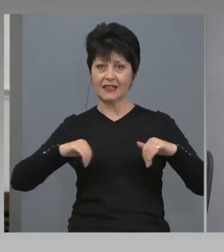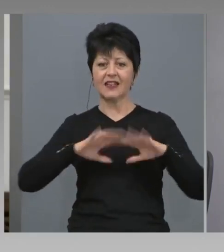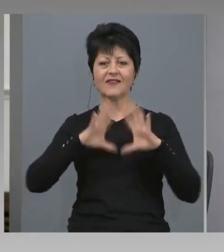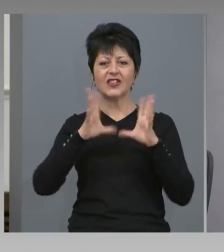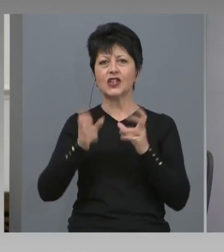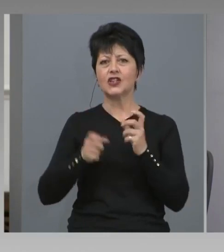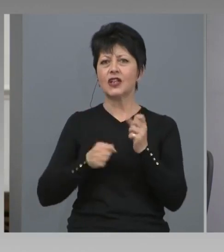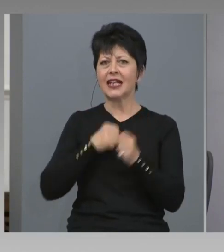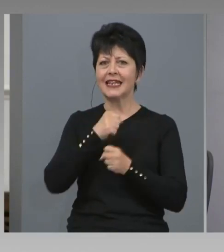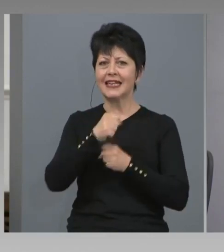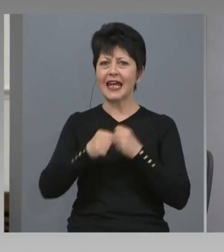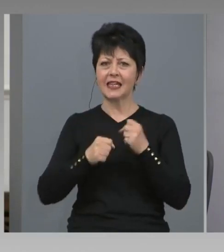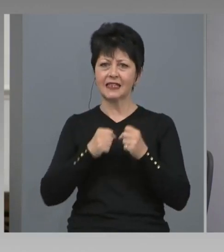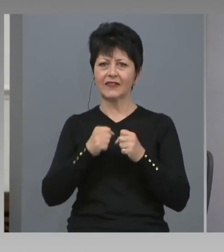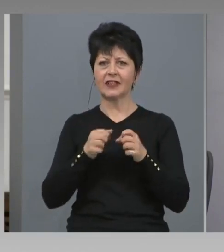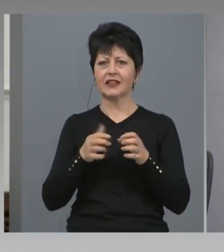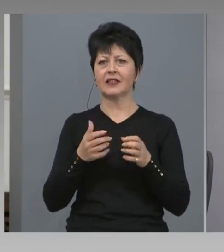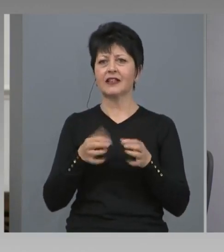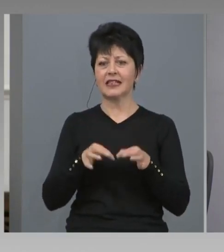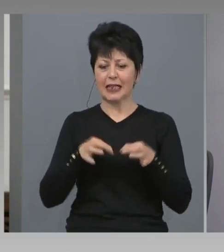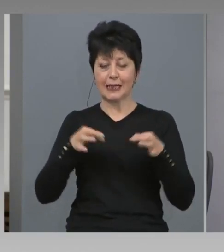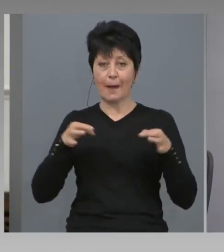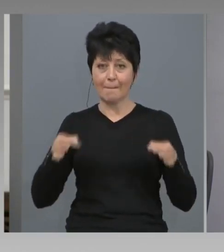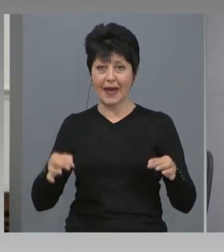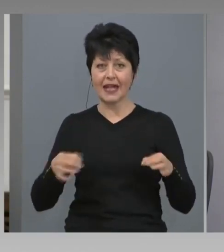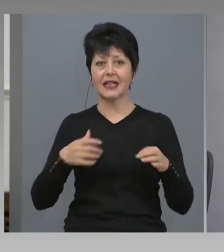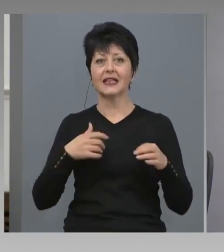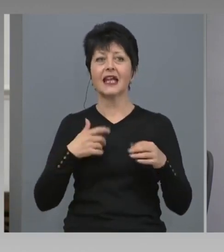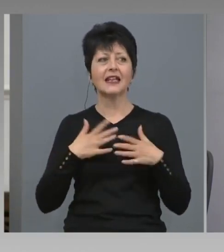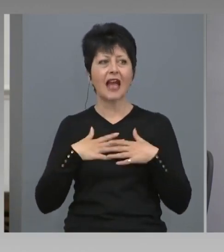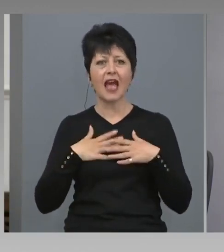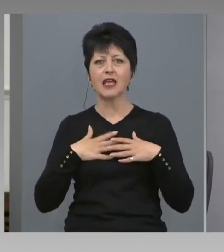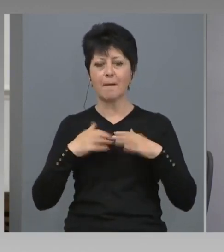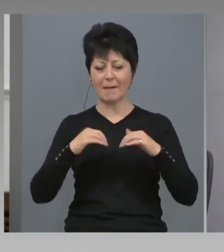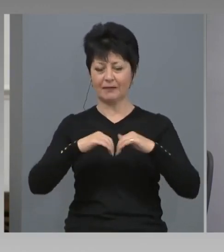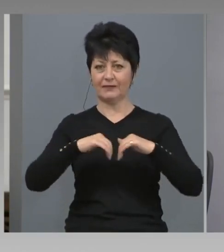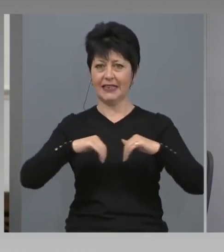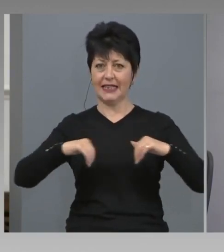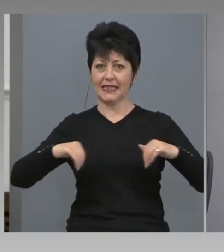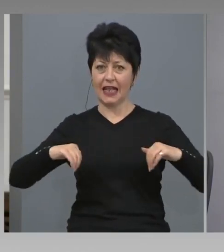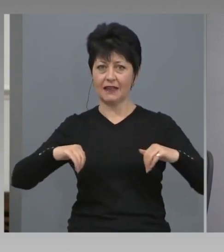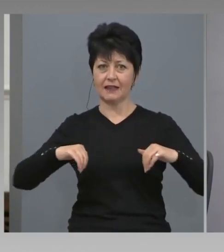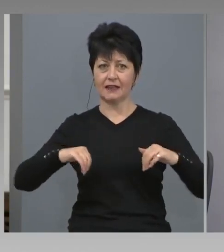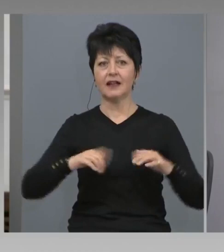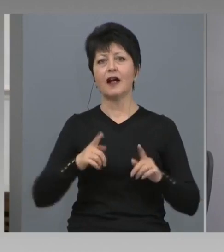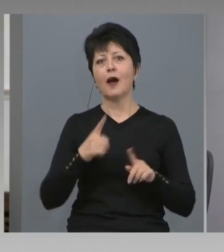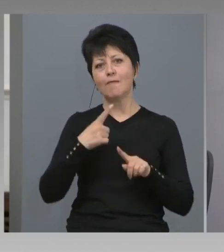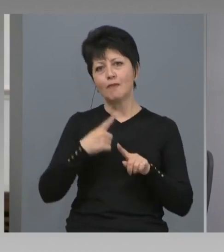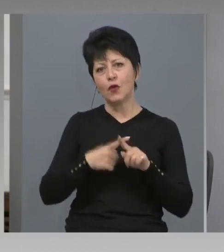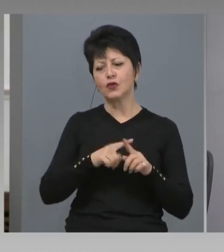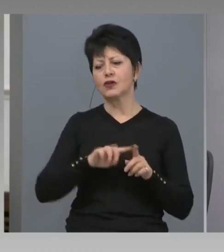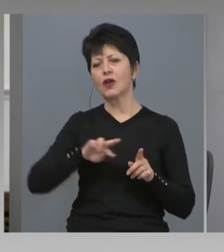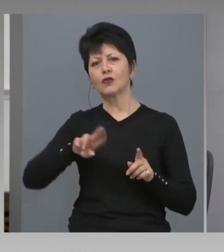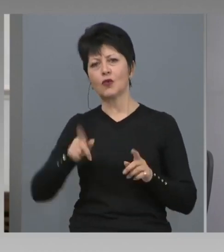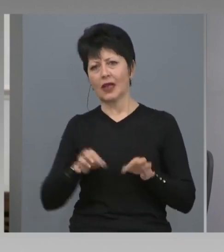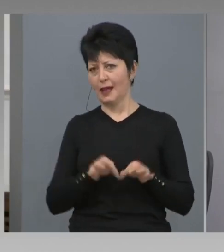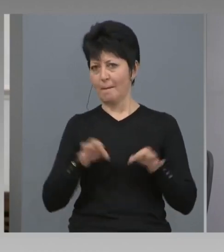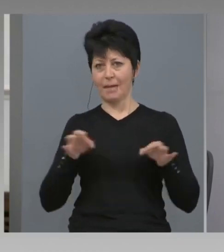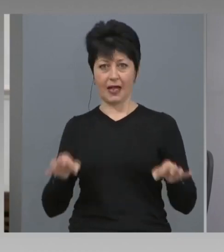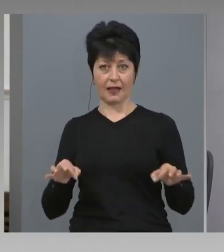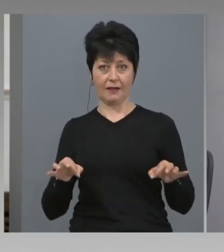с мерки на физическо дистанциране, там където е възможно това да бъде осигурено, както и останалите мерки. Когато говорим